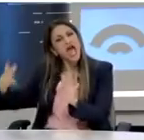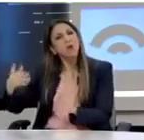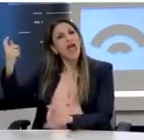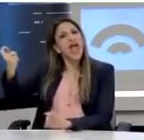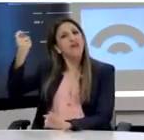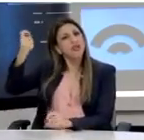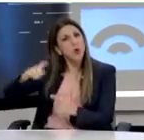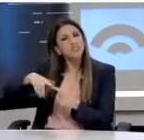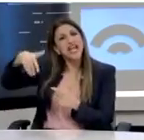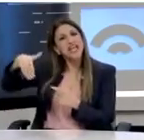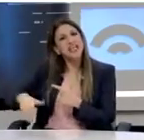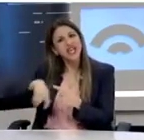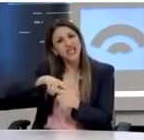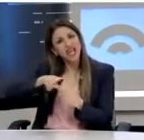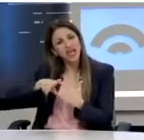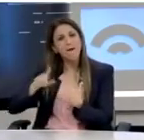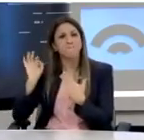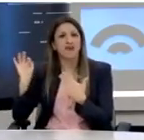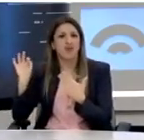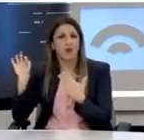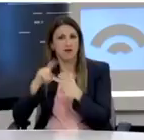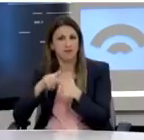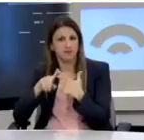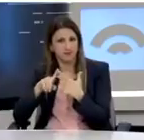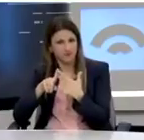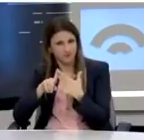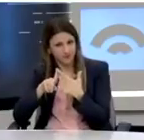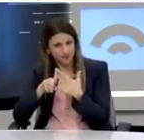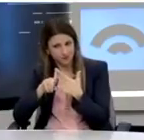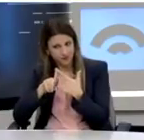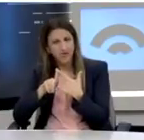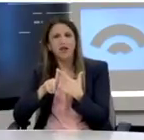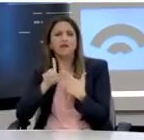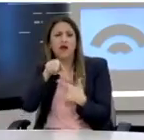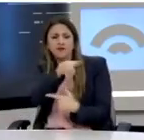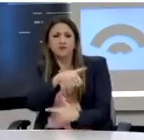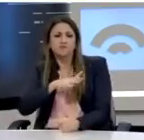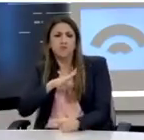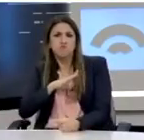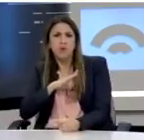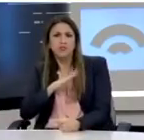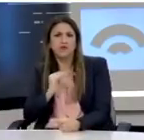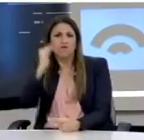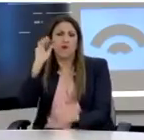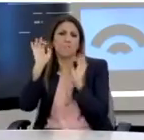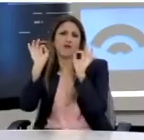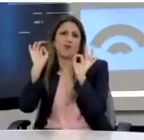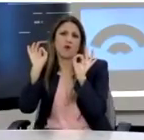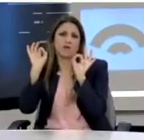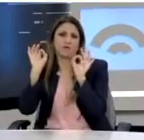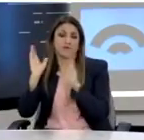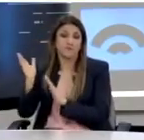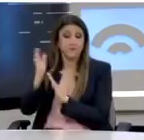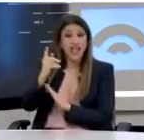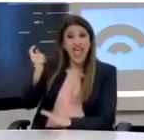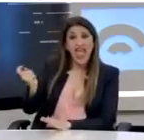nationality, ηθαγένεια μακεδονική, σλάς, παύλα, πολίτες της Βόρειας Μακεδονίας, αλλά